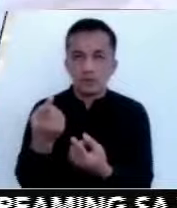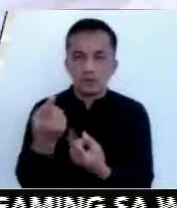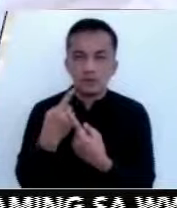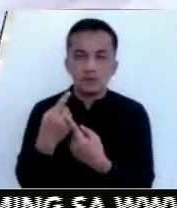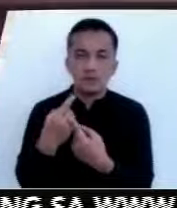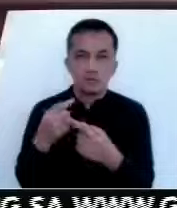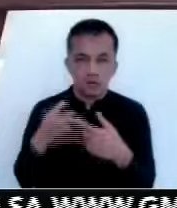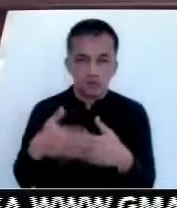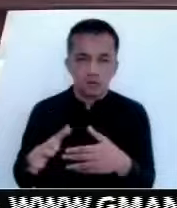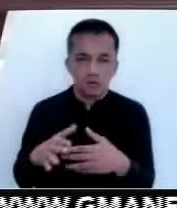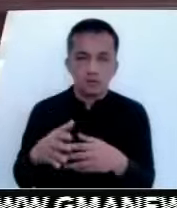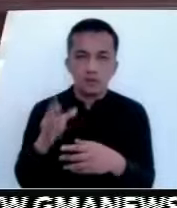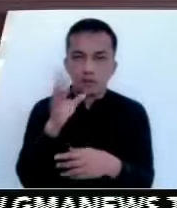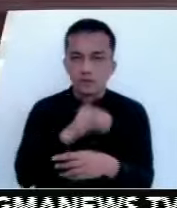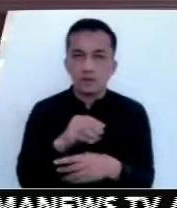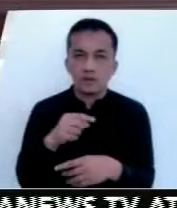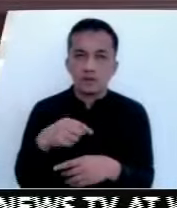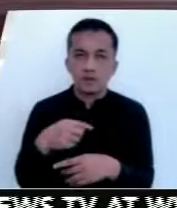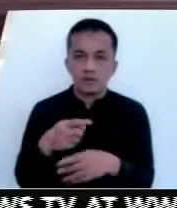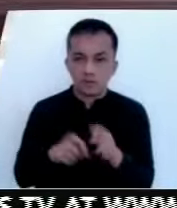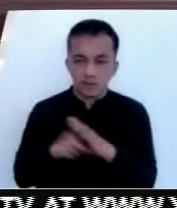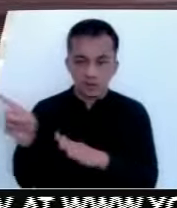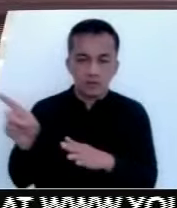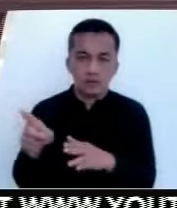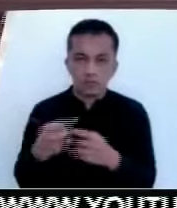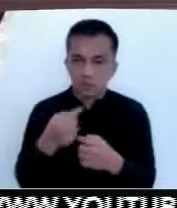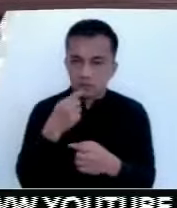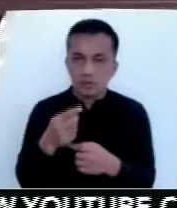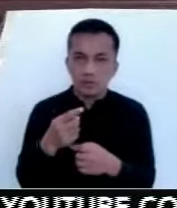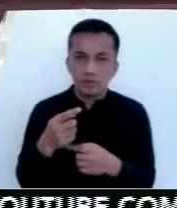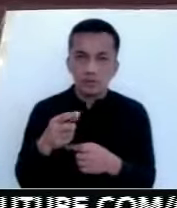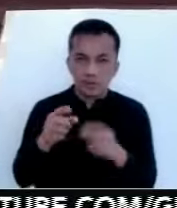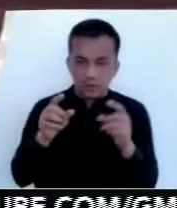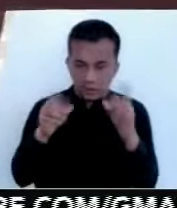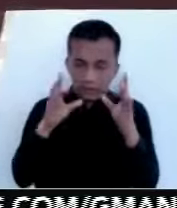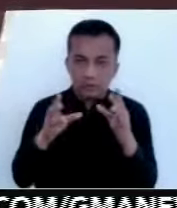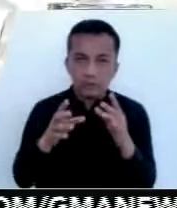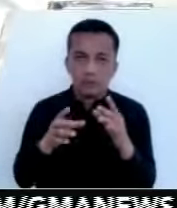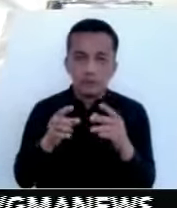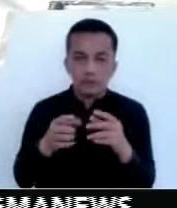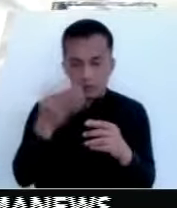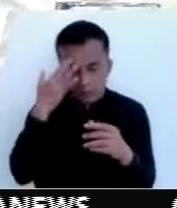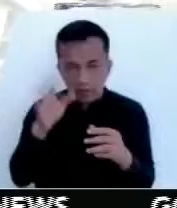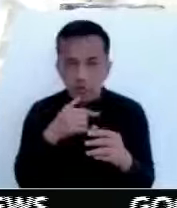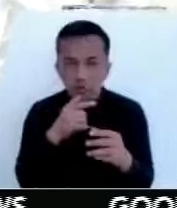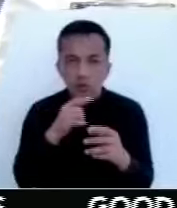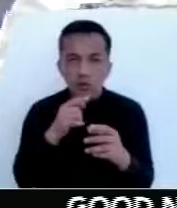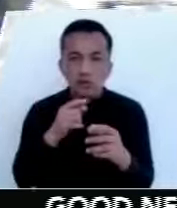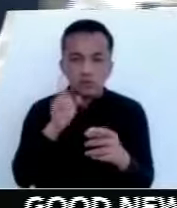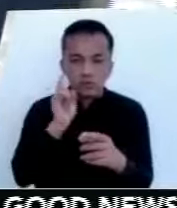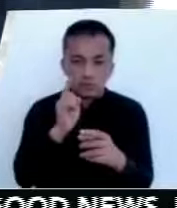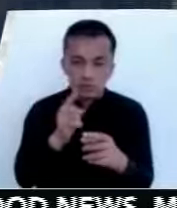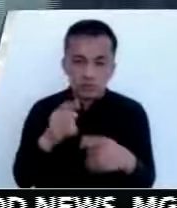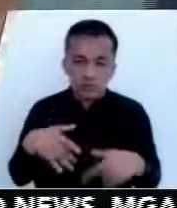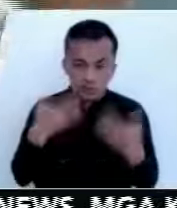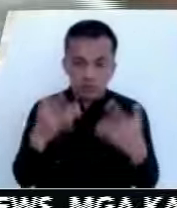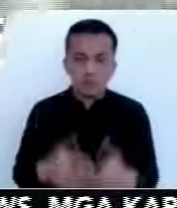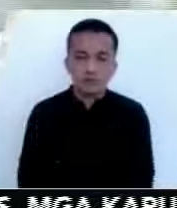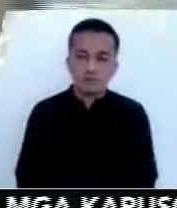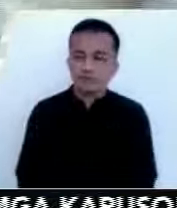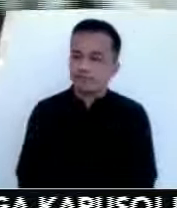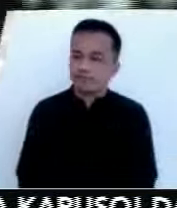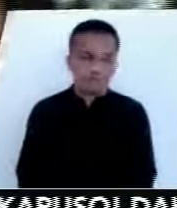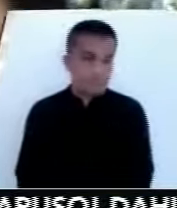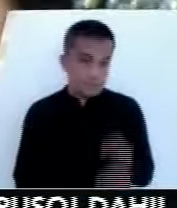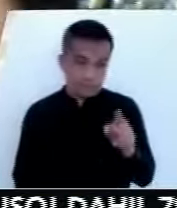kaming bastusin pagkatos mo kaming takasan sasabihin mo may death threat ka tos hindi mo masabi kung saan galing yung death threat mo mis alis pinaalalahanan kita you